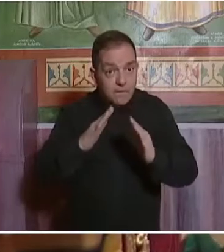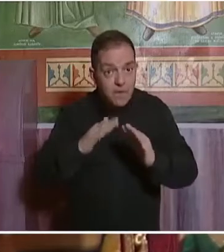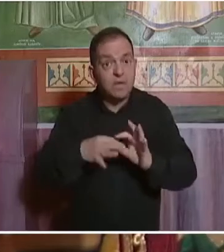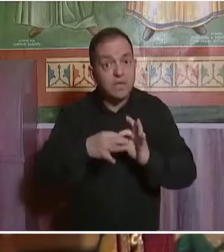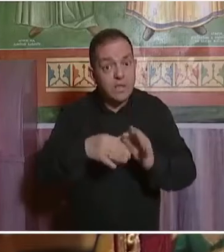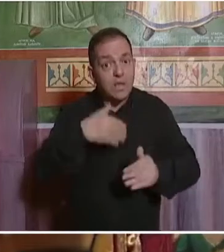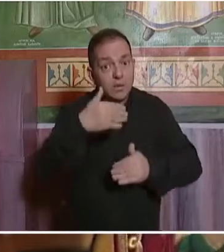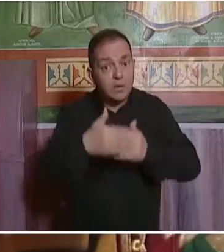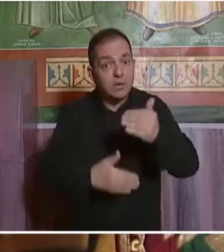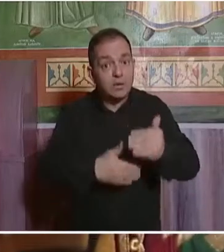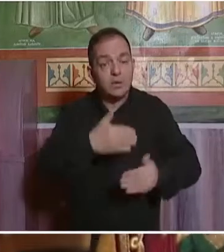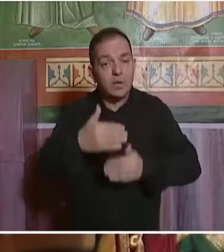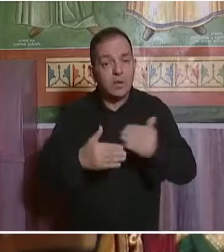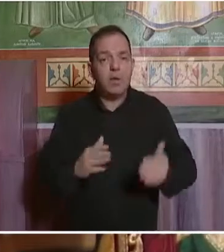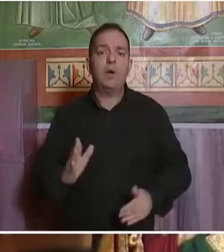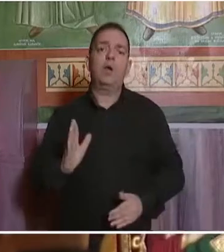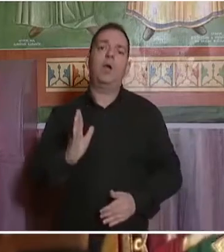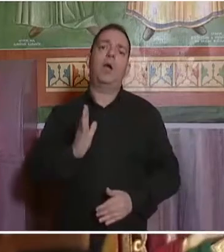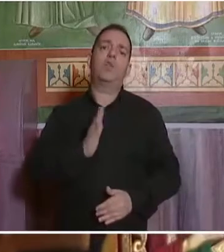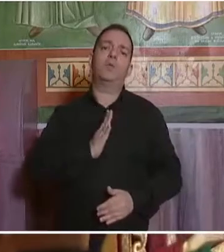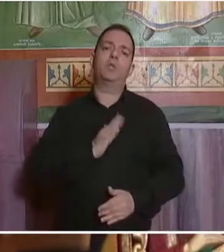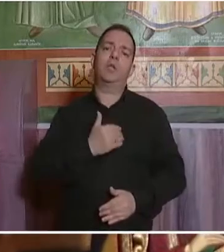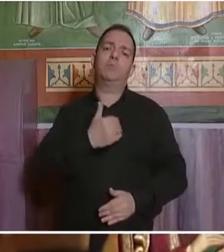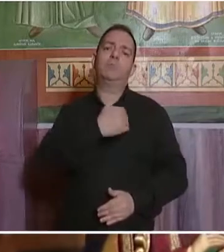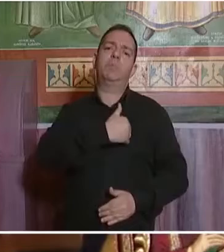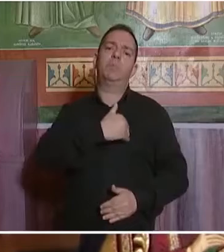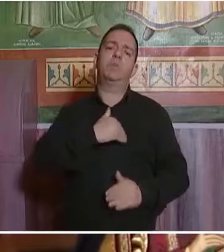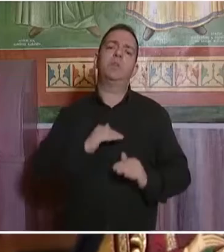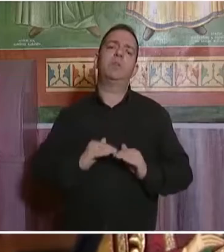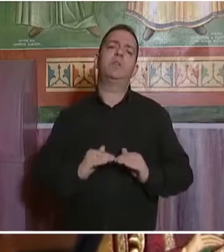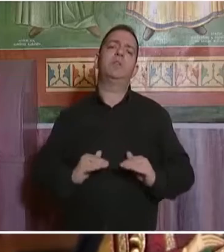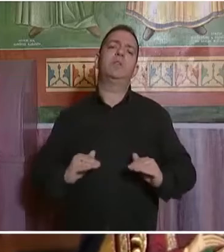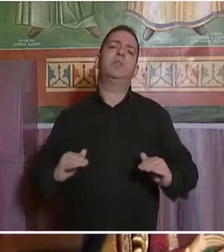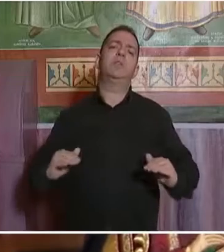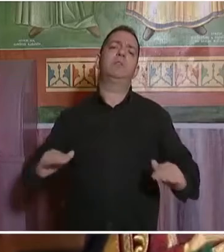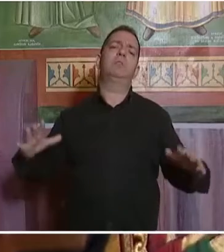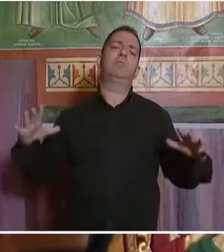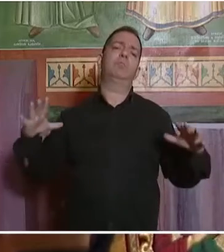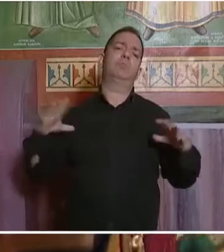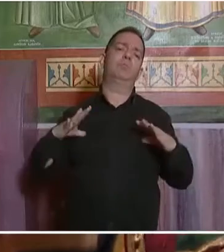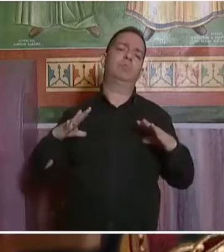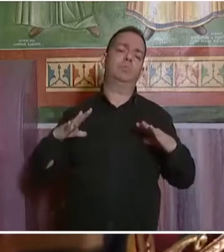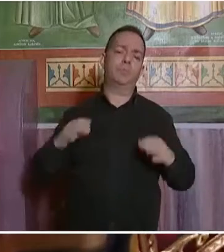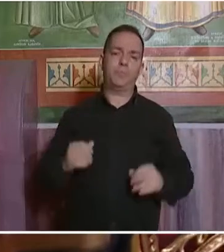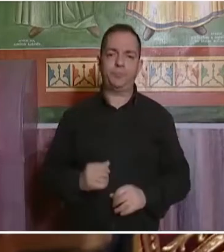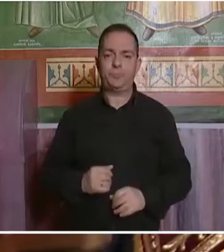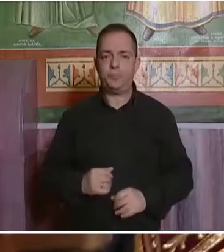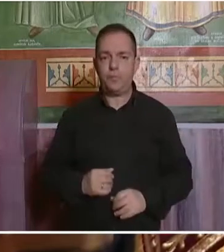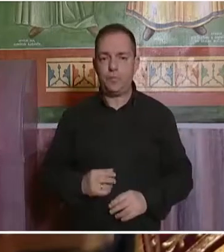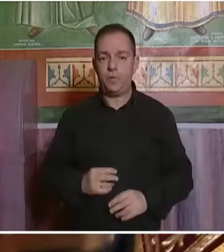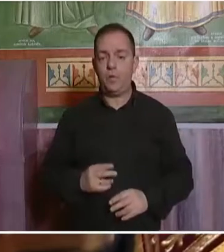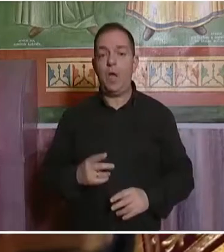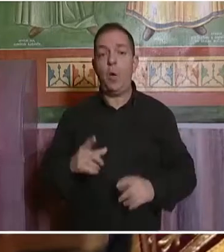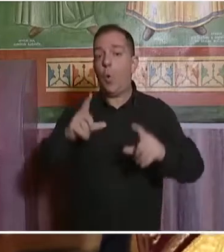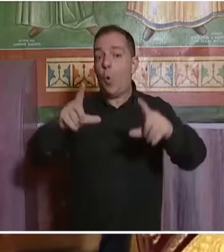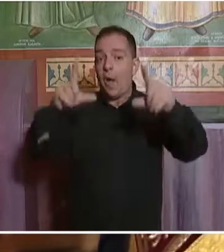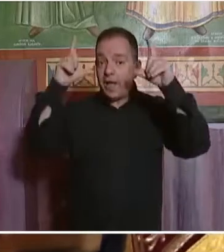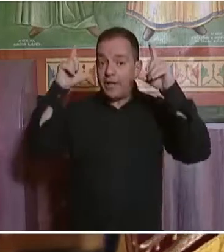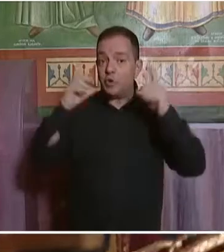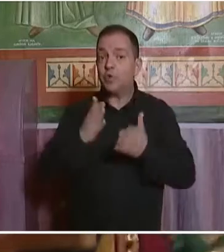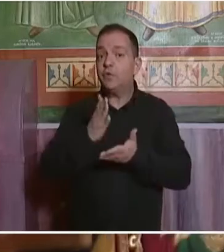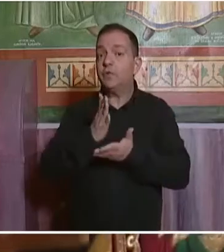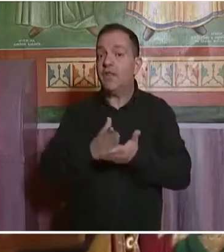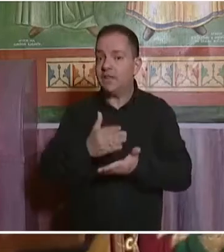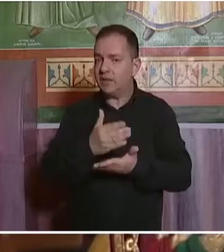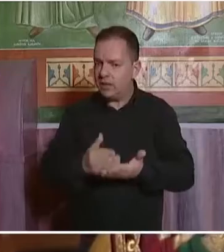ο άνθρωπος ευρίσκει εσωτερική ανάπαυση. Ο Μέγας Βασίλειος, το είπαν